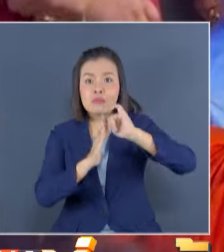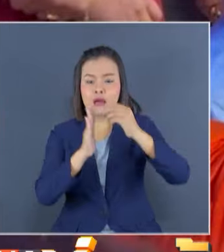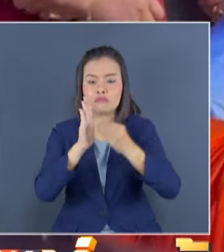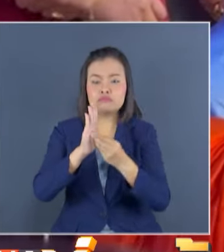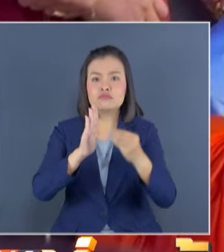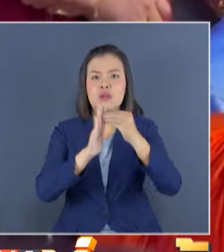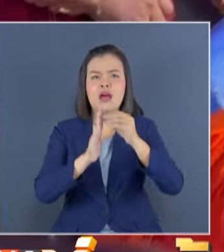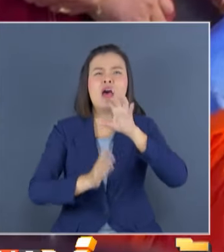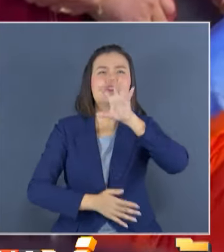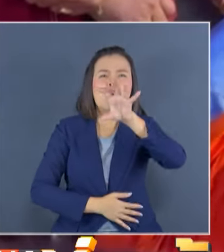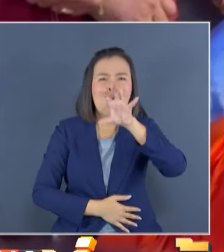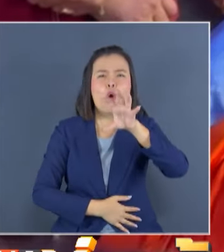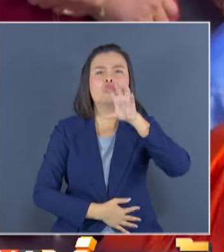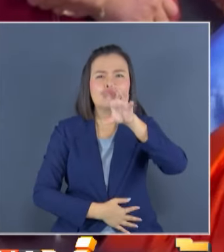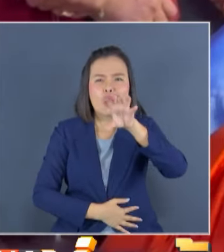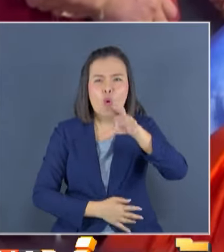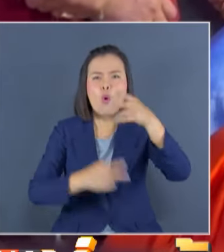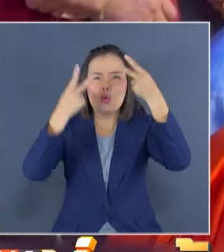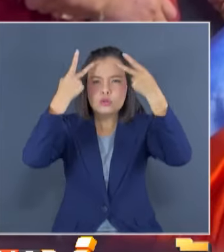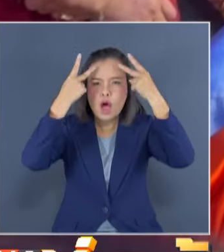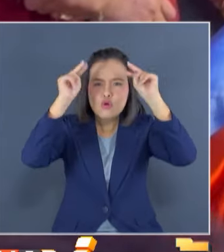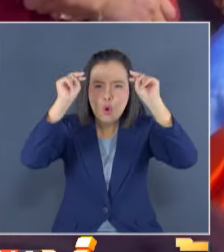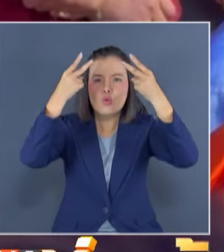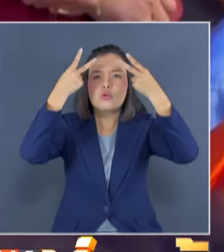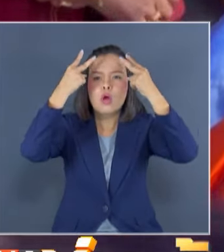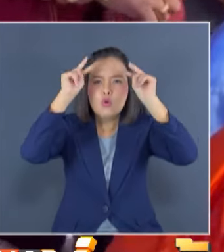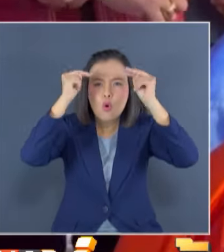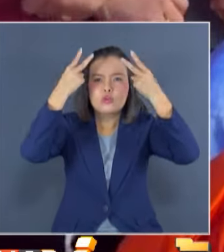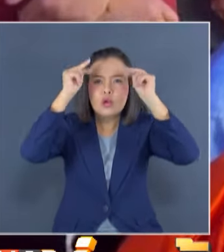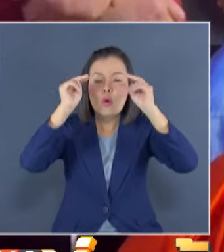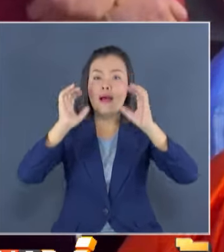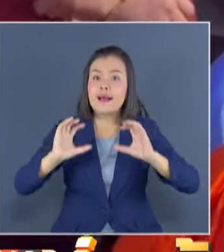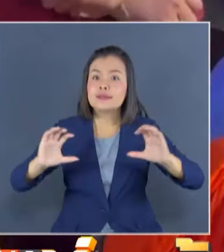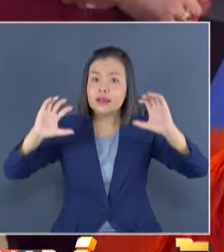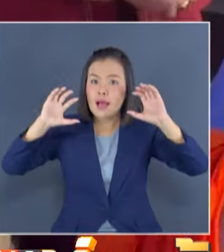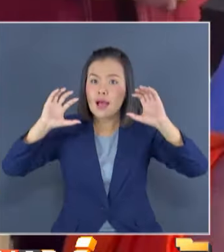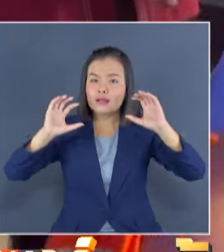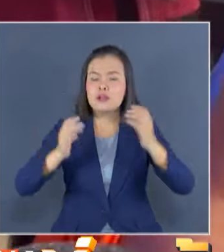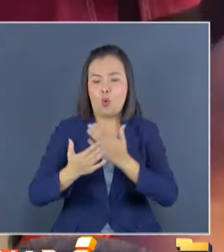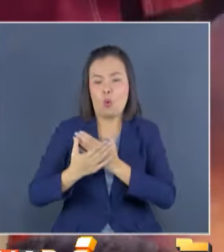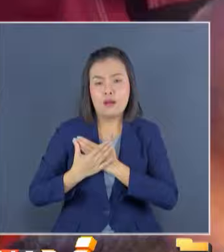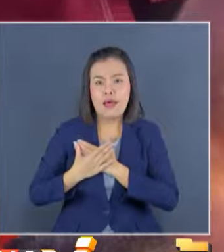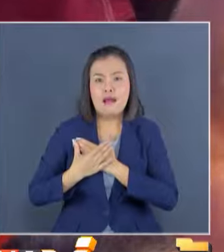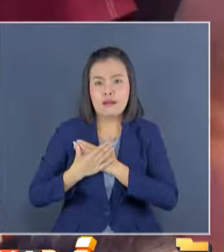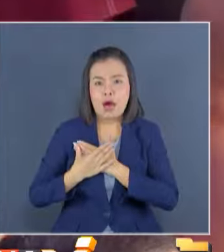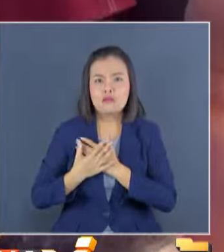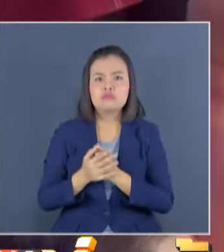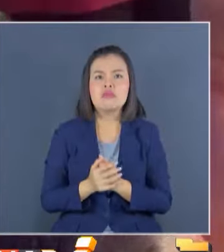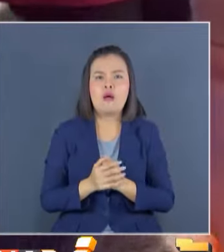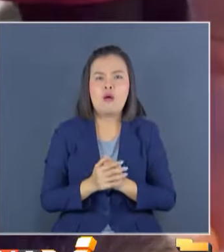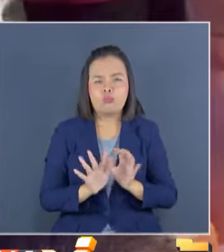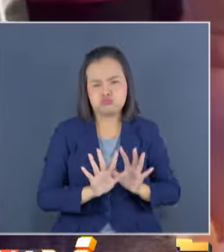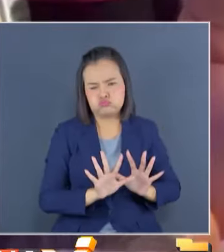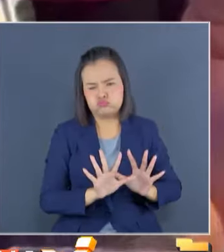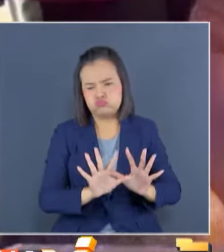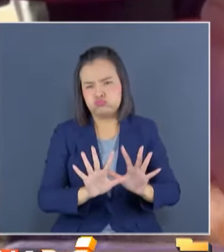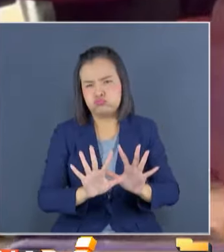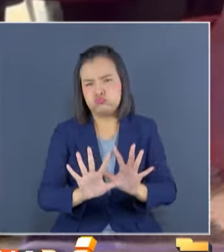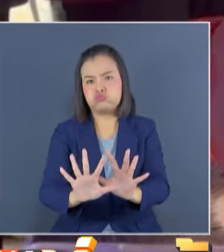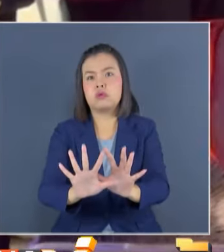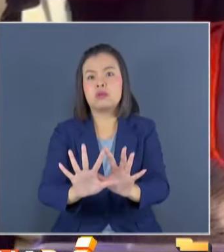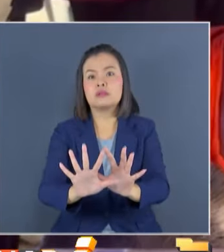นตะโกนเรียกนายกนะนายก แล้วก็บรรดาข้าราชการรวมทั้งคนที่รักคุณทักษิณก็ไปกันเยอะฮะคุณผู้ช ม หลัง